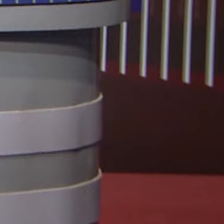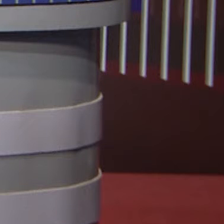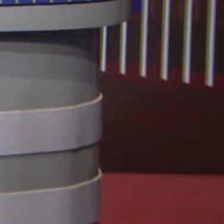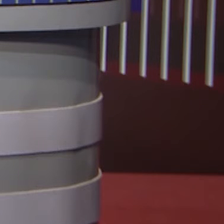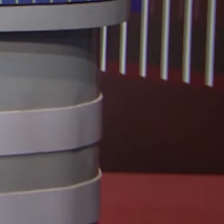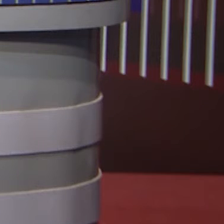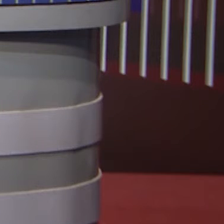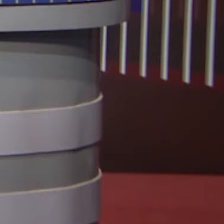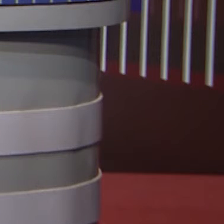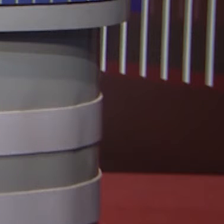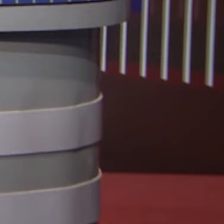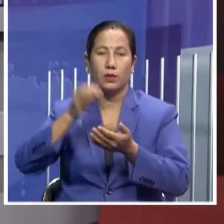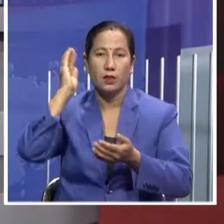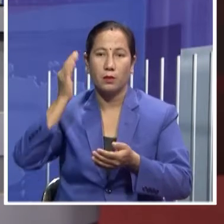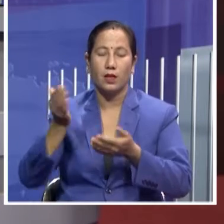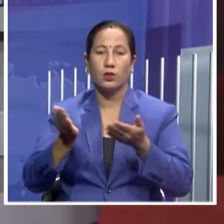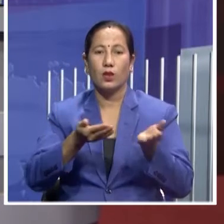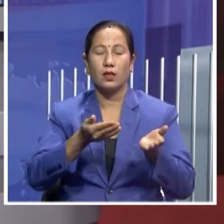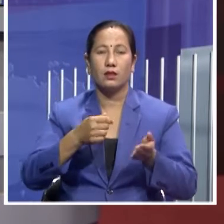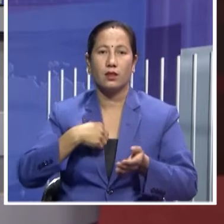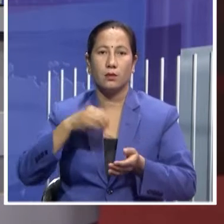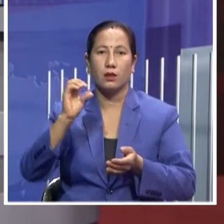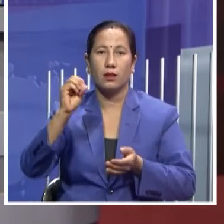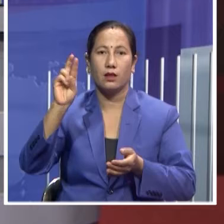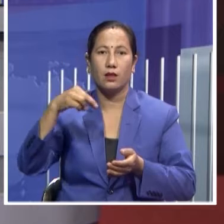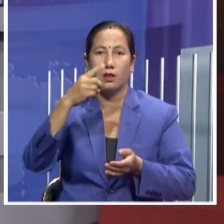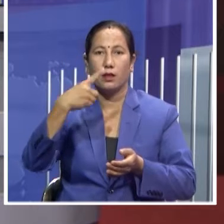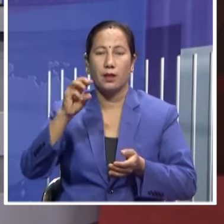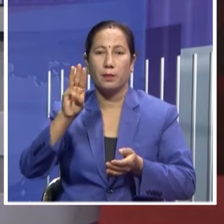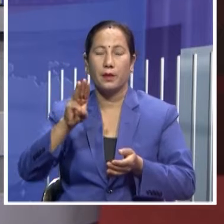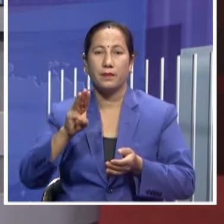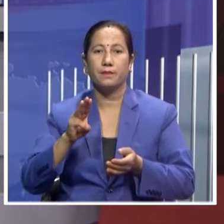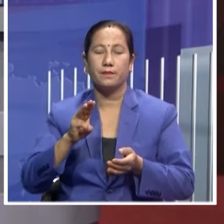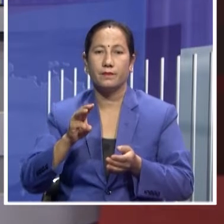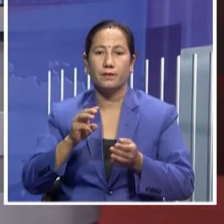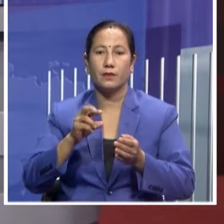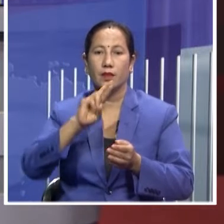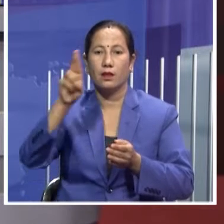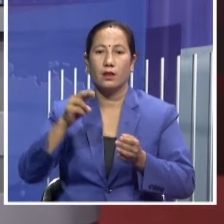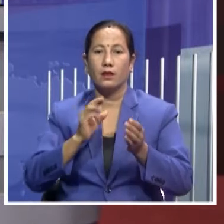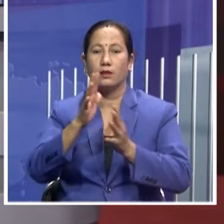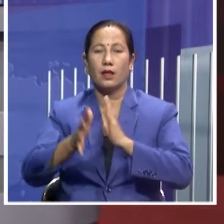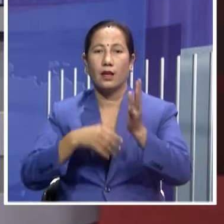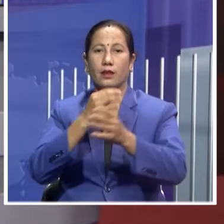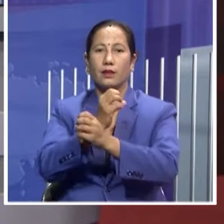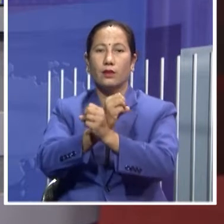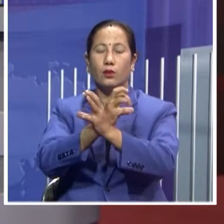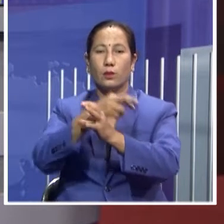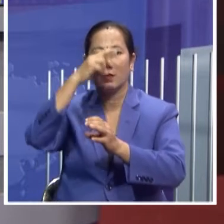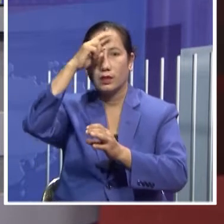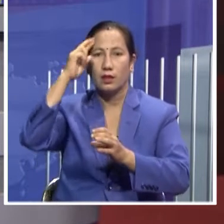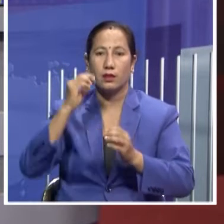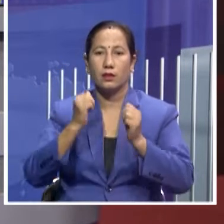नमस्कार, एनटीभी कोहलपुर समाचारमा स्वागत छ। म प्रेम बुढा छेत्री र सांकेतिकरणमा हुनुहुन्छ